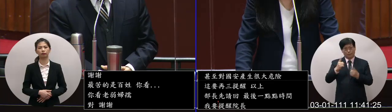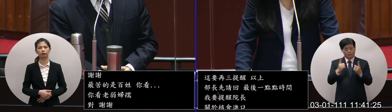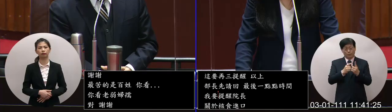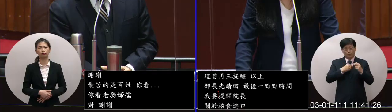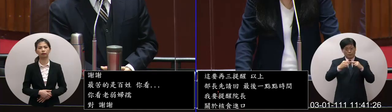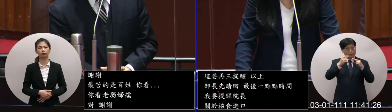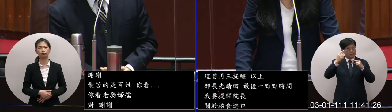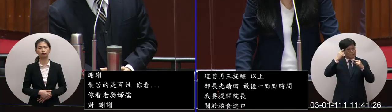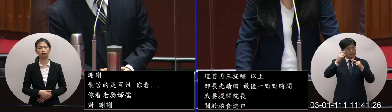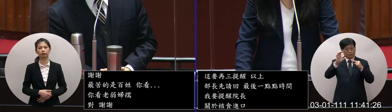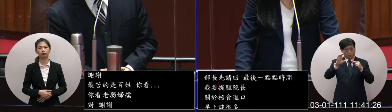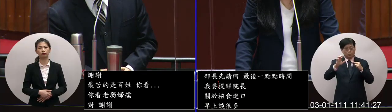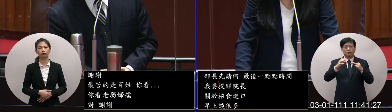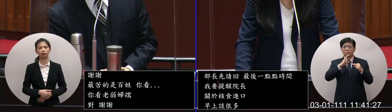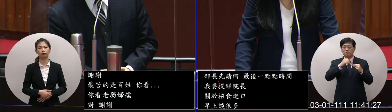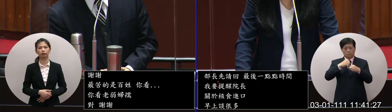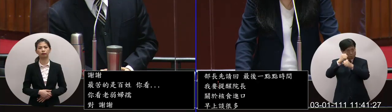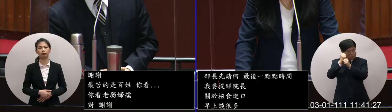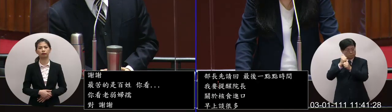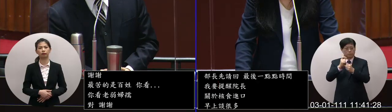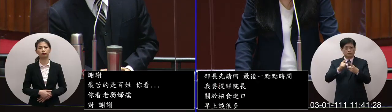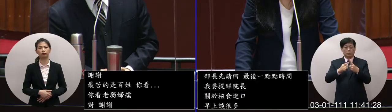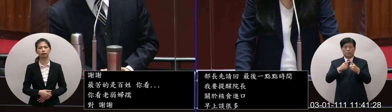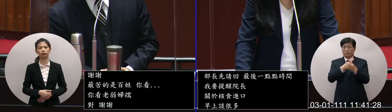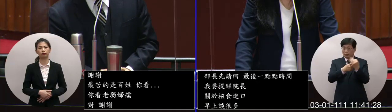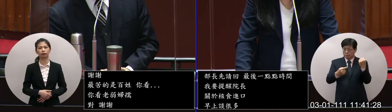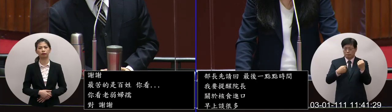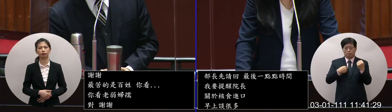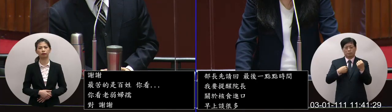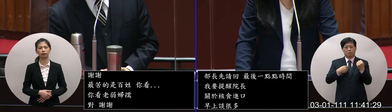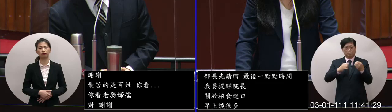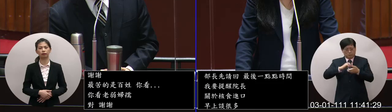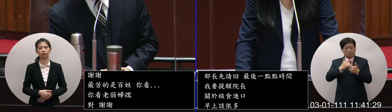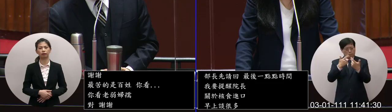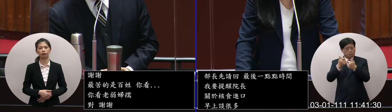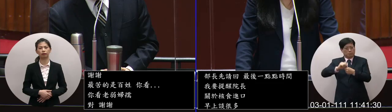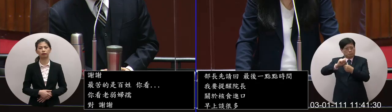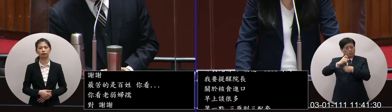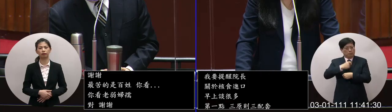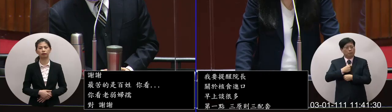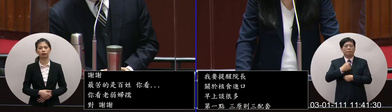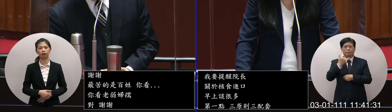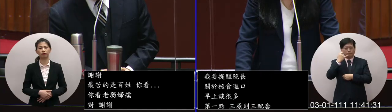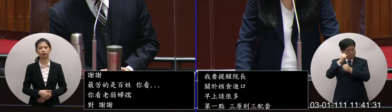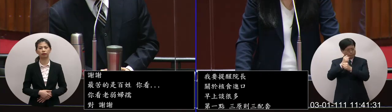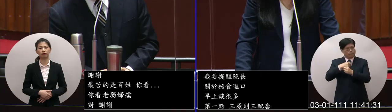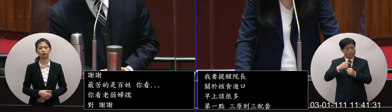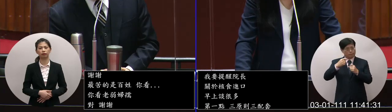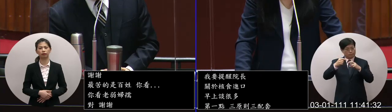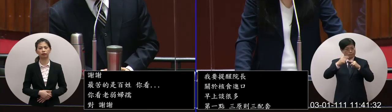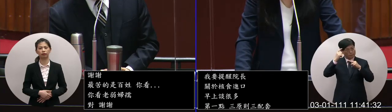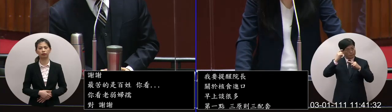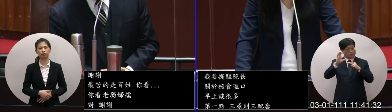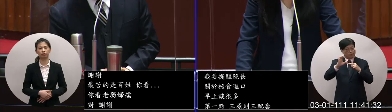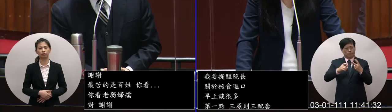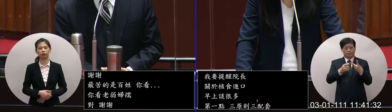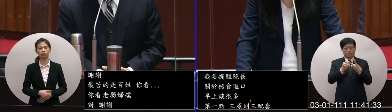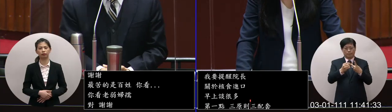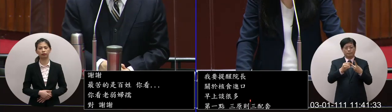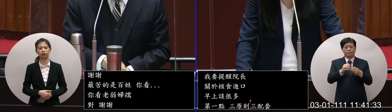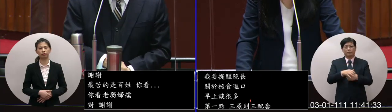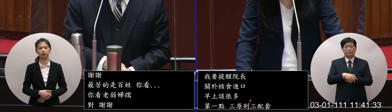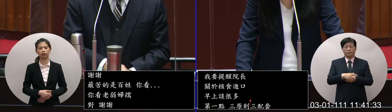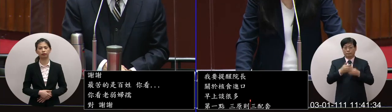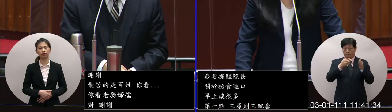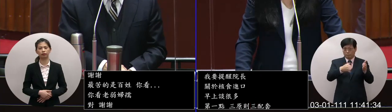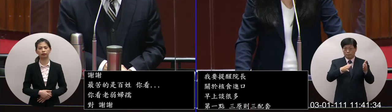的检验，不管是量能或者是人力哦，我们都能够去增加，那能够去检验S90这件事。第二个，我